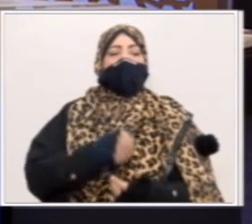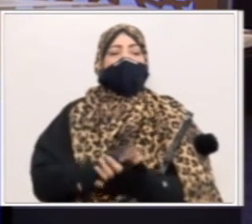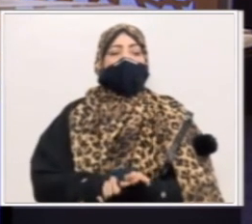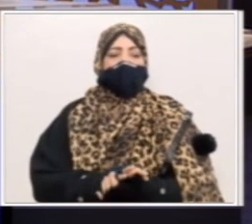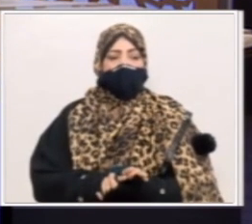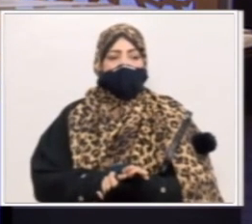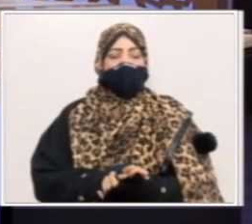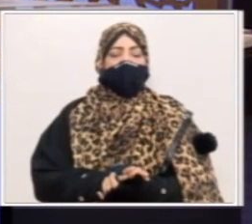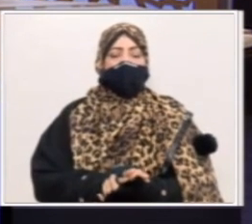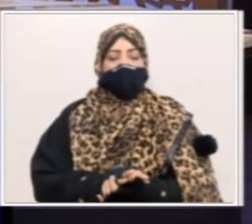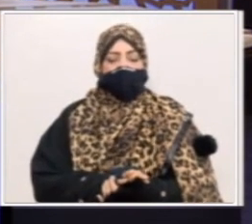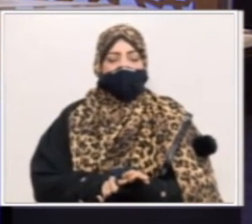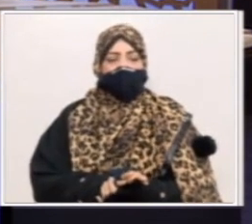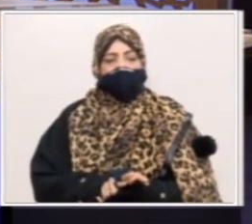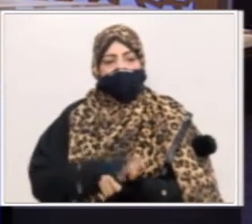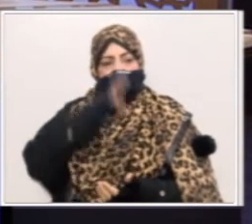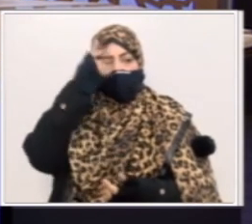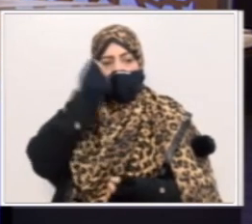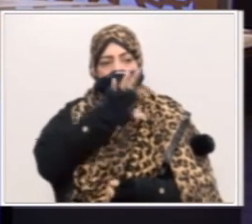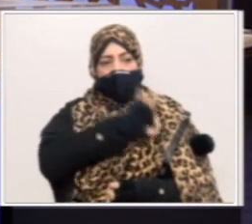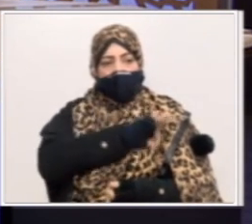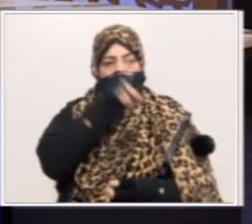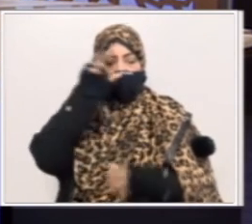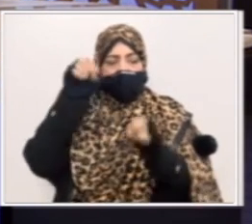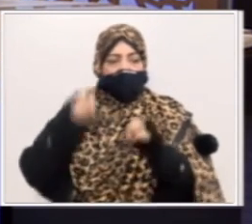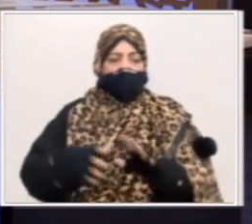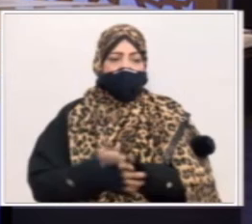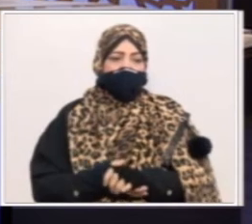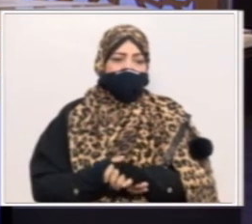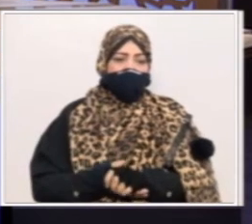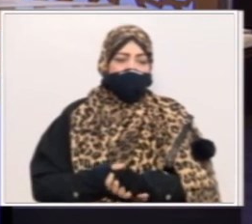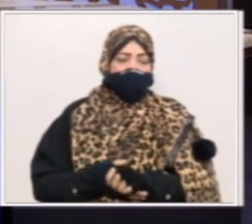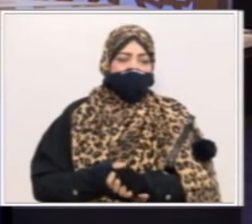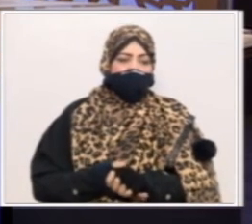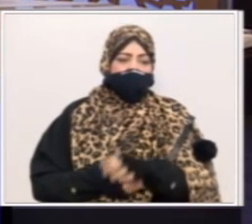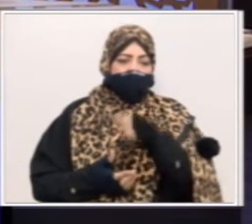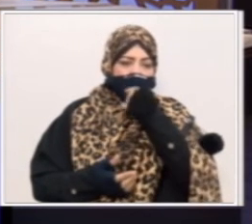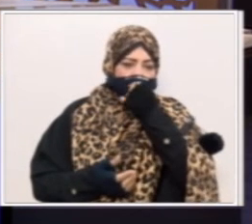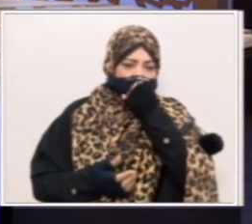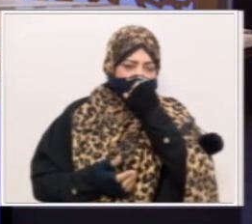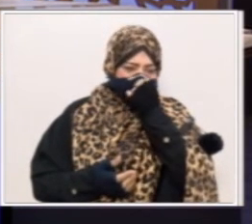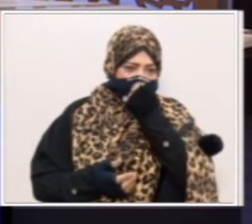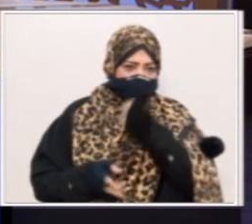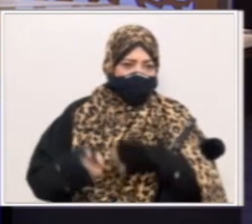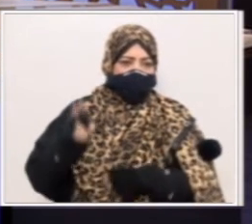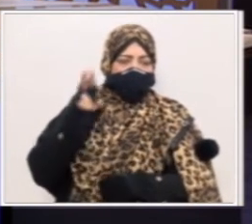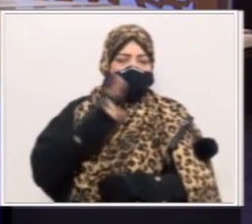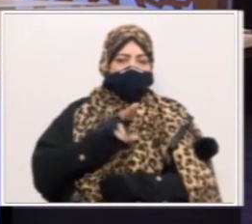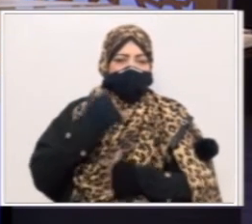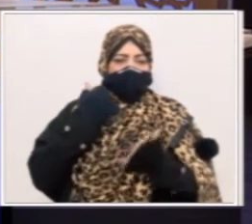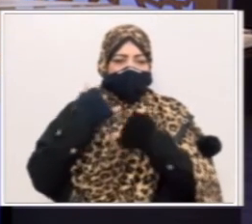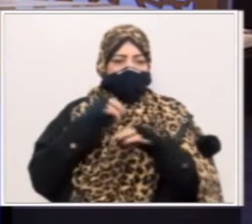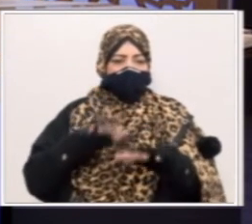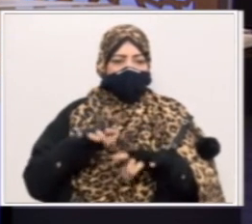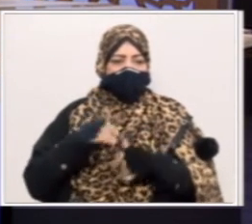في الإخراج مصطفين وإبراهيم كل الكنترول. تفضل بارك الله فيكم. بحث لي سؤال يعني